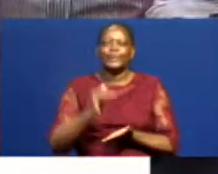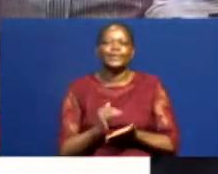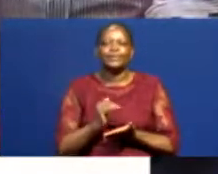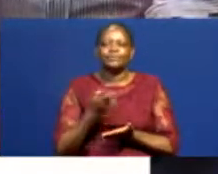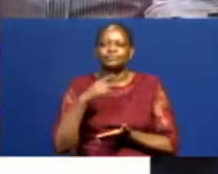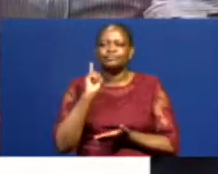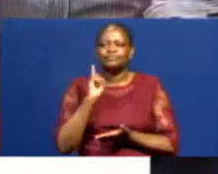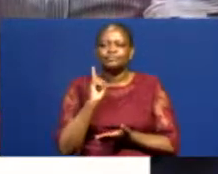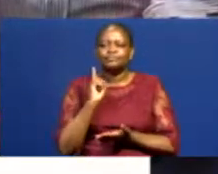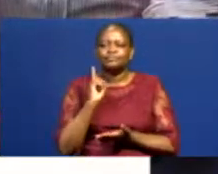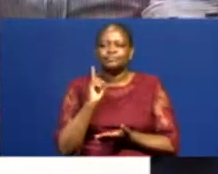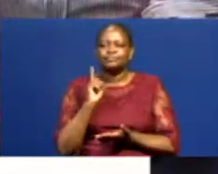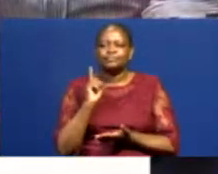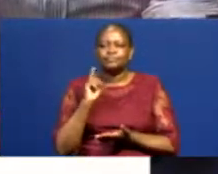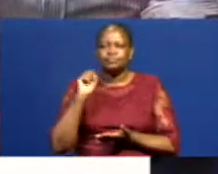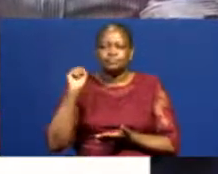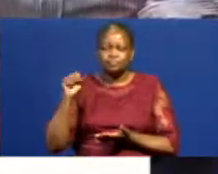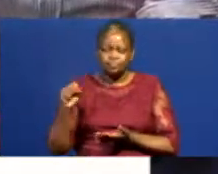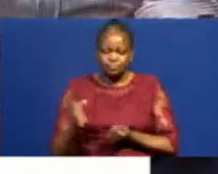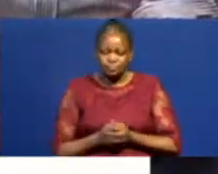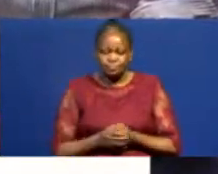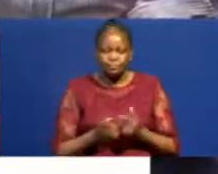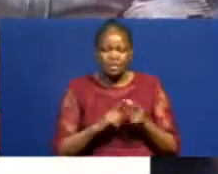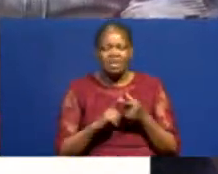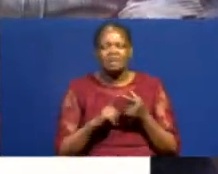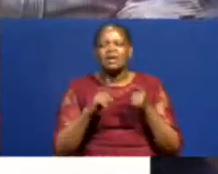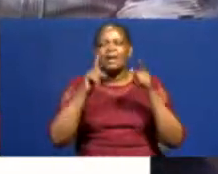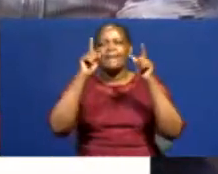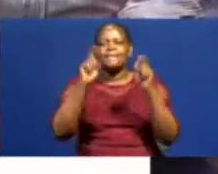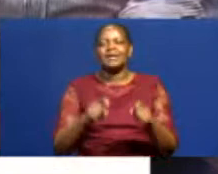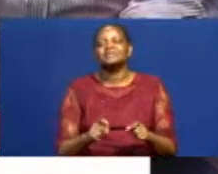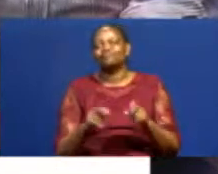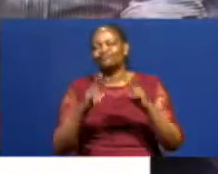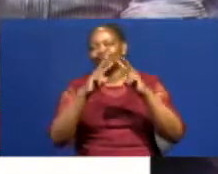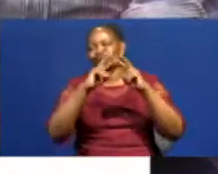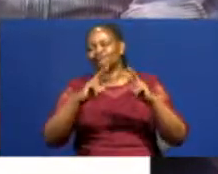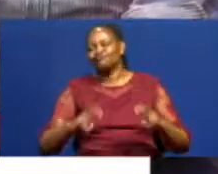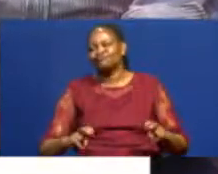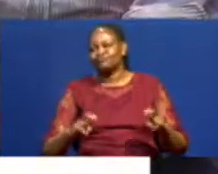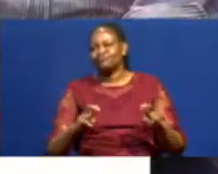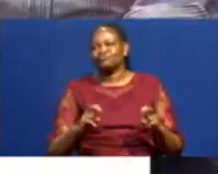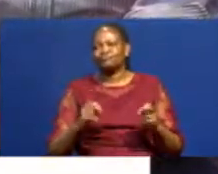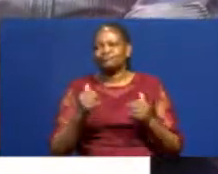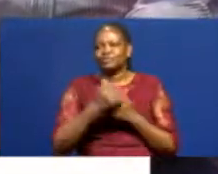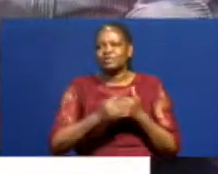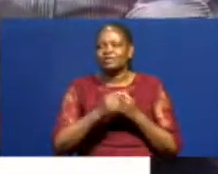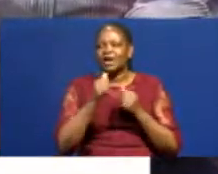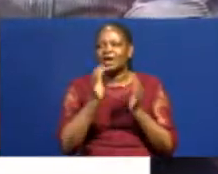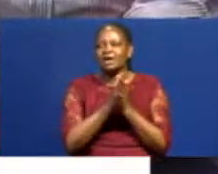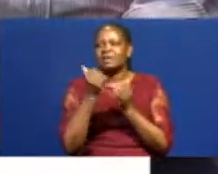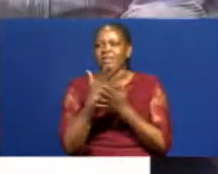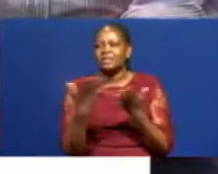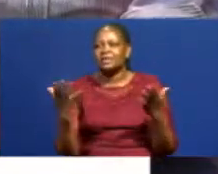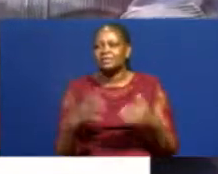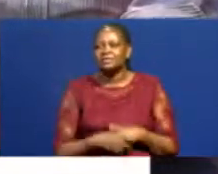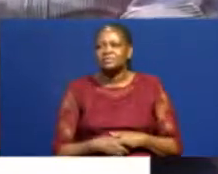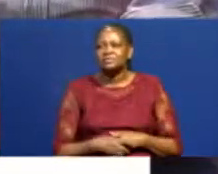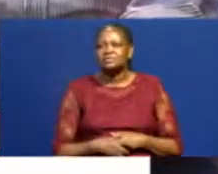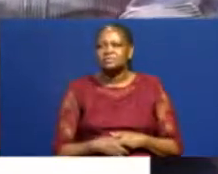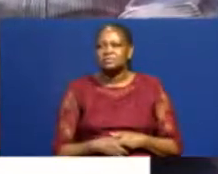Sio? Alafu yale nyingine vile vile ifanyike, kukagua mambo kama saba na kadhalika. Eh?